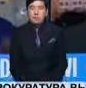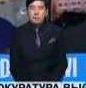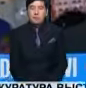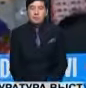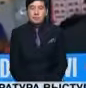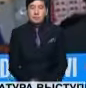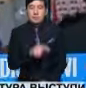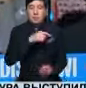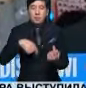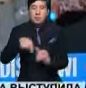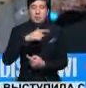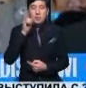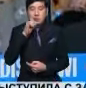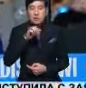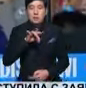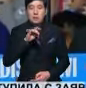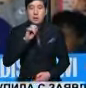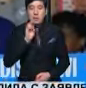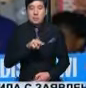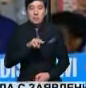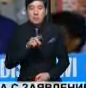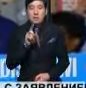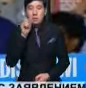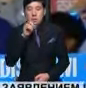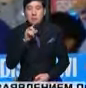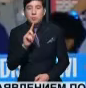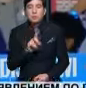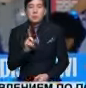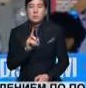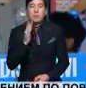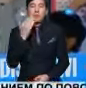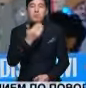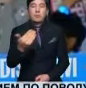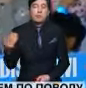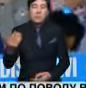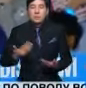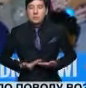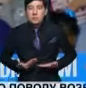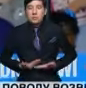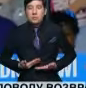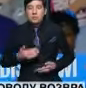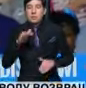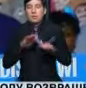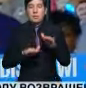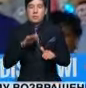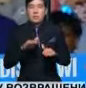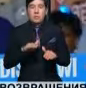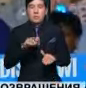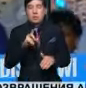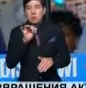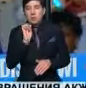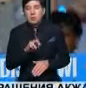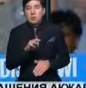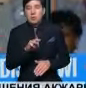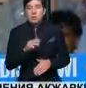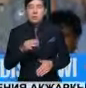Мы знаем, кто такой Дональд Трамп. Это не тот, кто думает о том, как сделать вашу жизнь лучше. Это человек неуравновешенный, одержимый